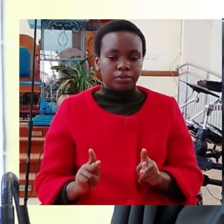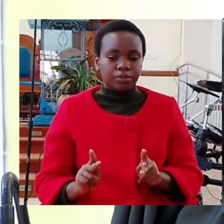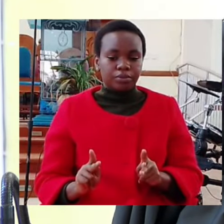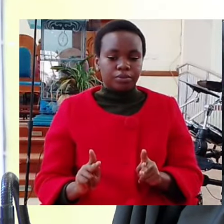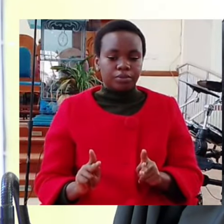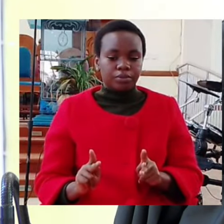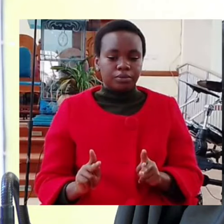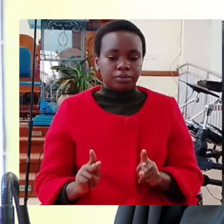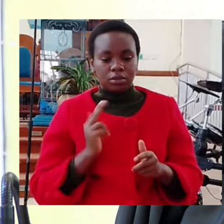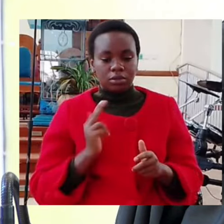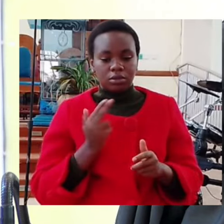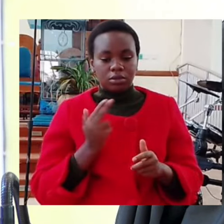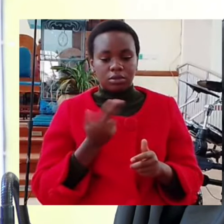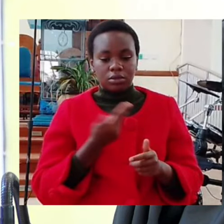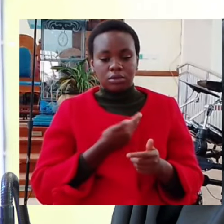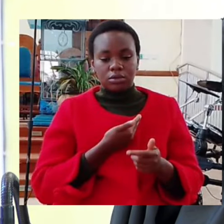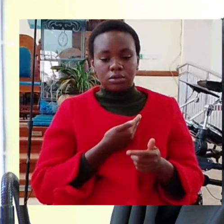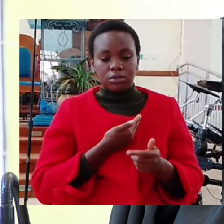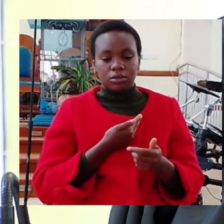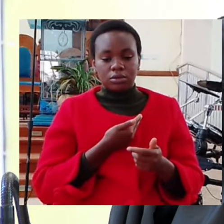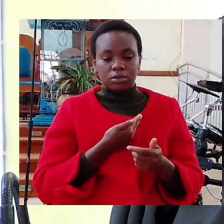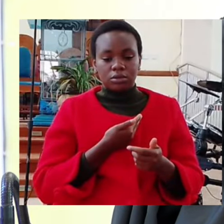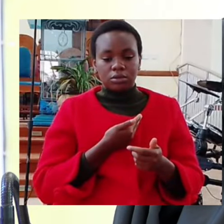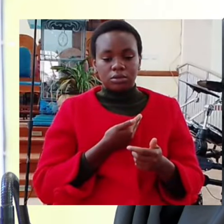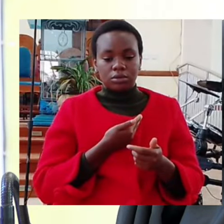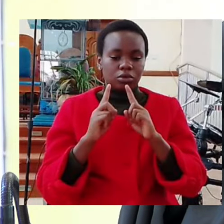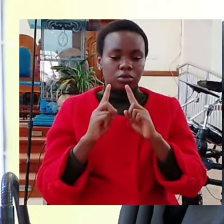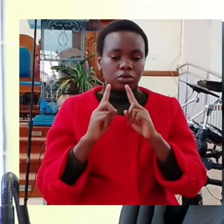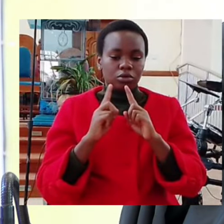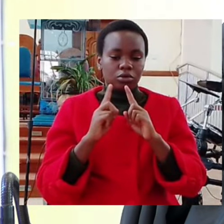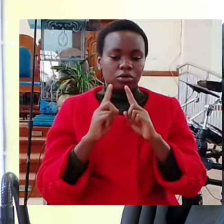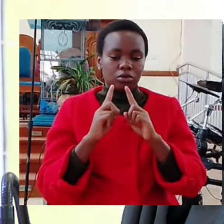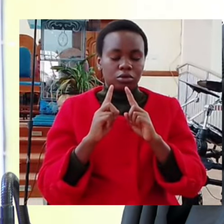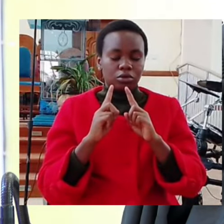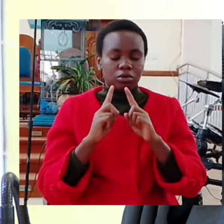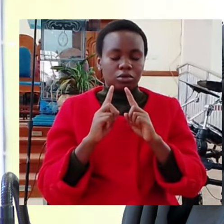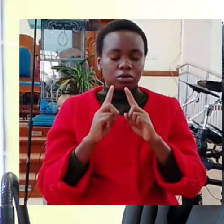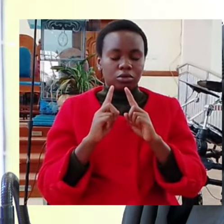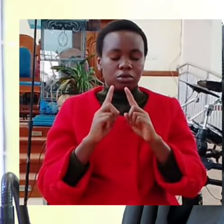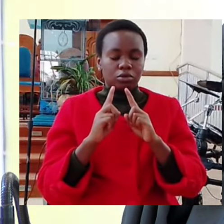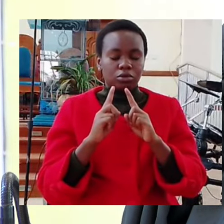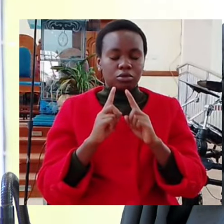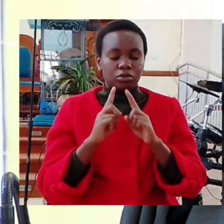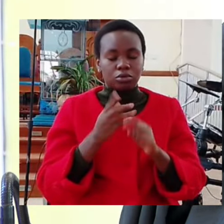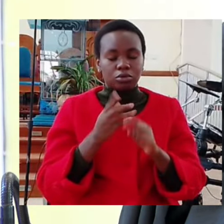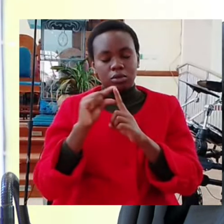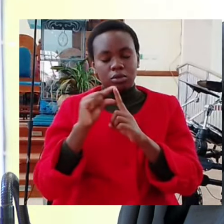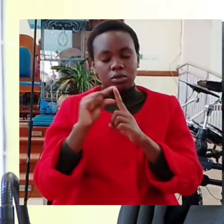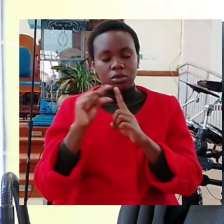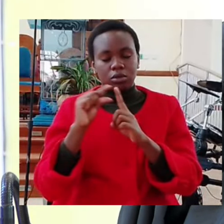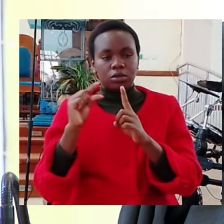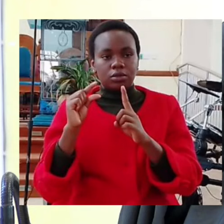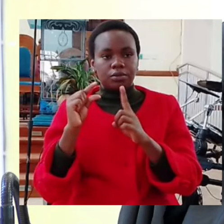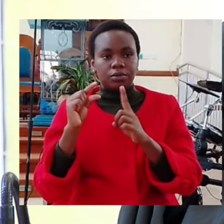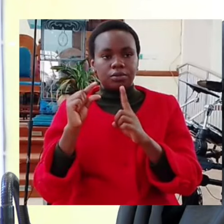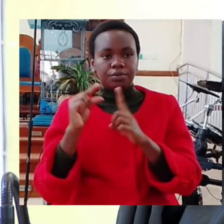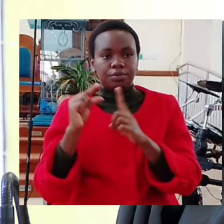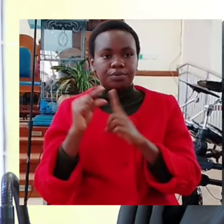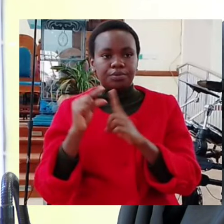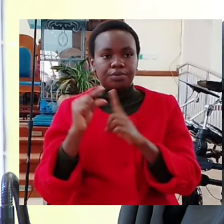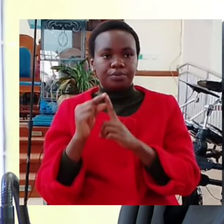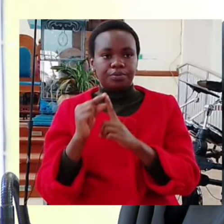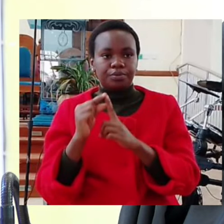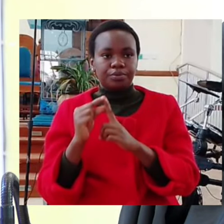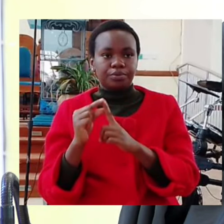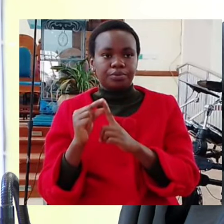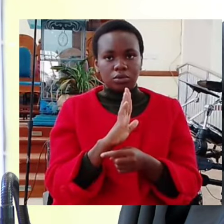witu kuhitukira kiugo giaku reke Mwathani utheri waku twarire riu muthenya wa umuthi toria